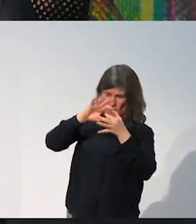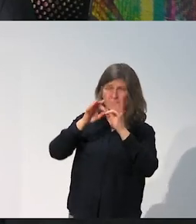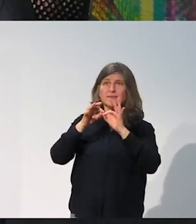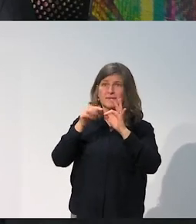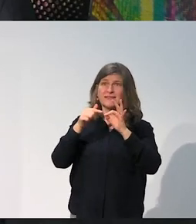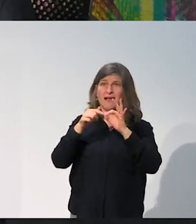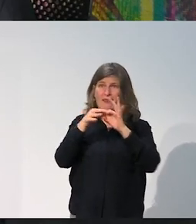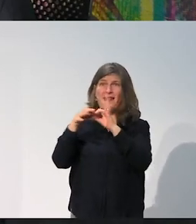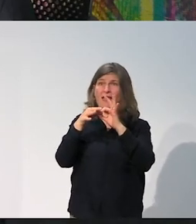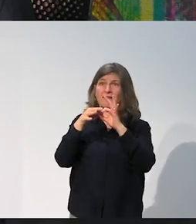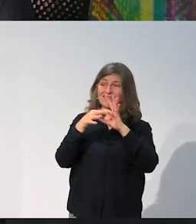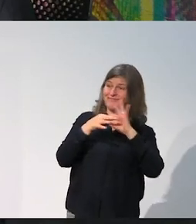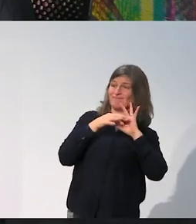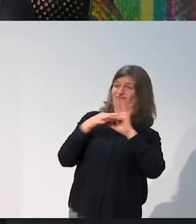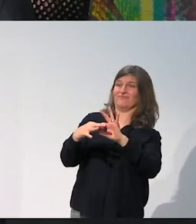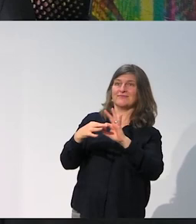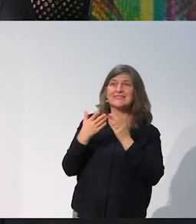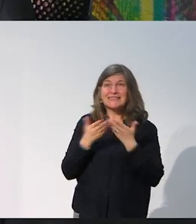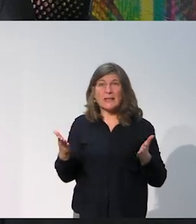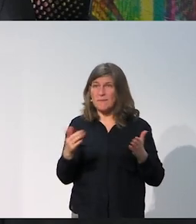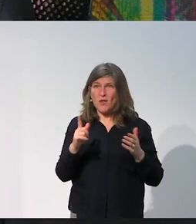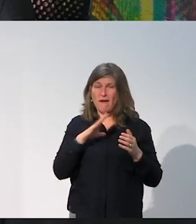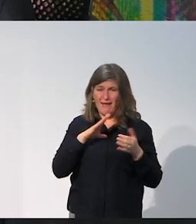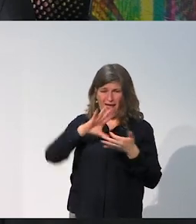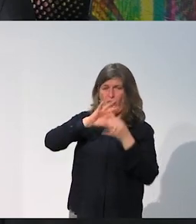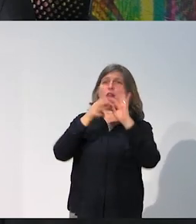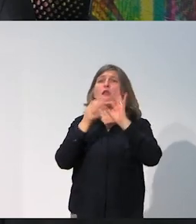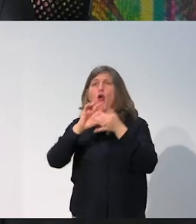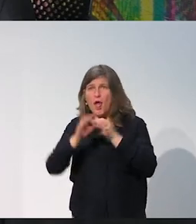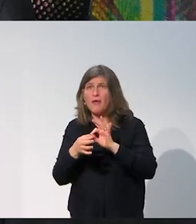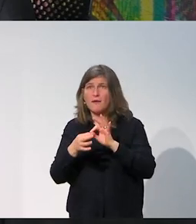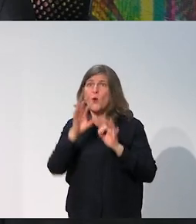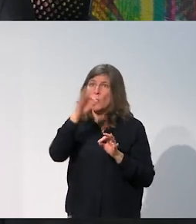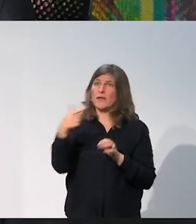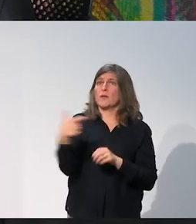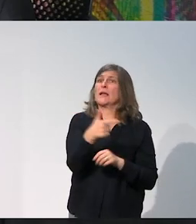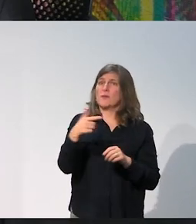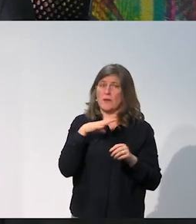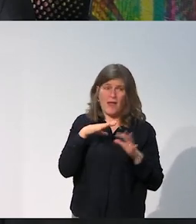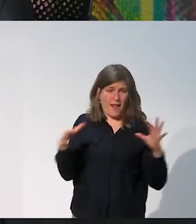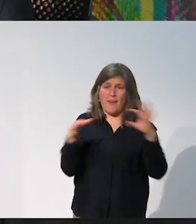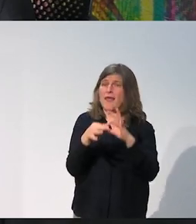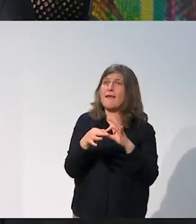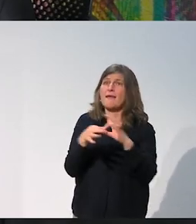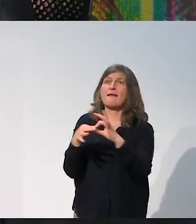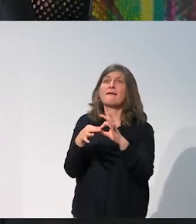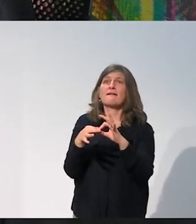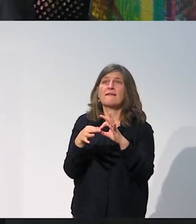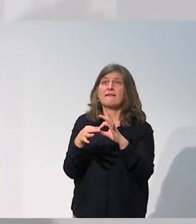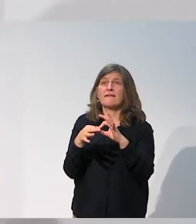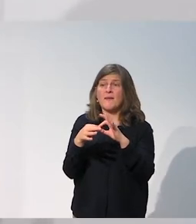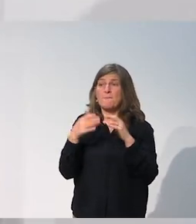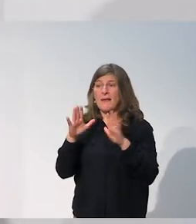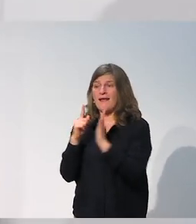qu'est le lien entre cet homme et cette femme, puisqu'ils sont liés. Hein, et il me semble que c'est la place de la littérature